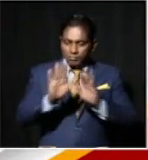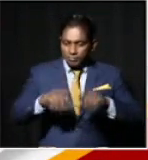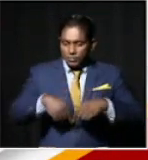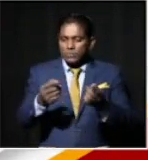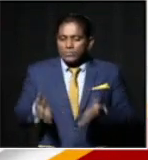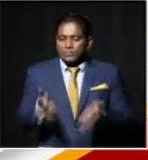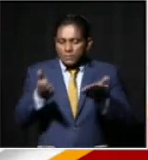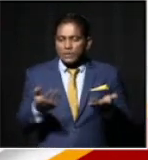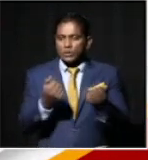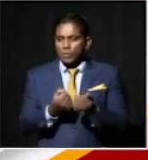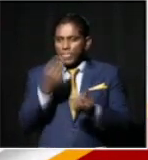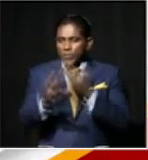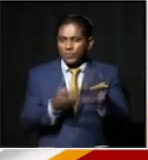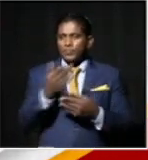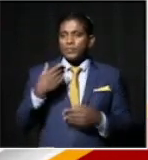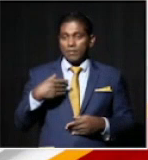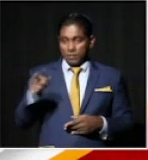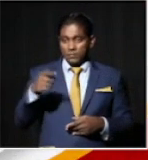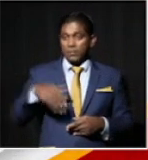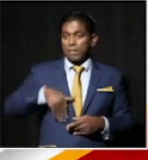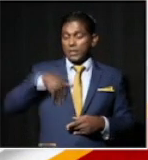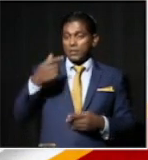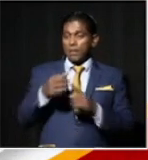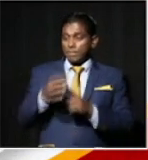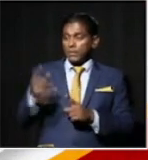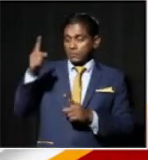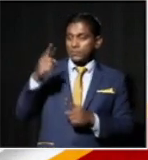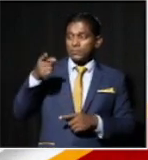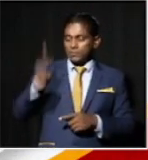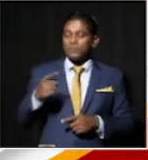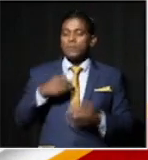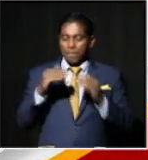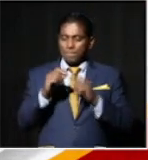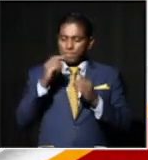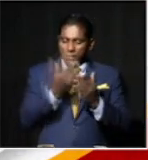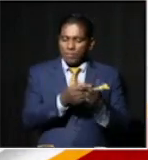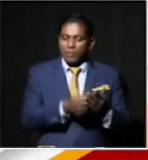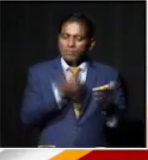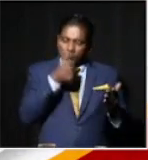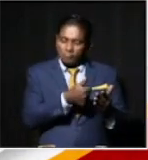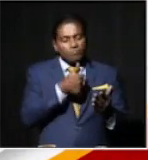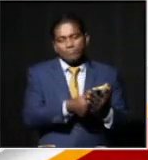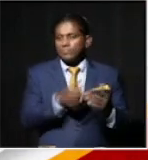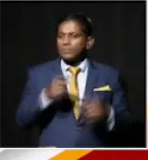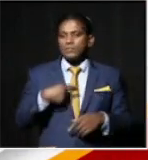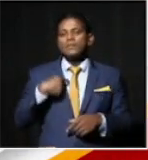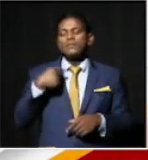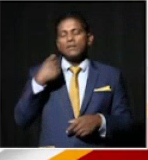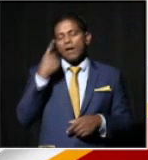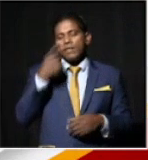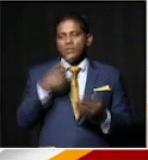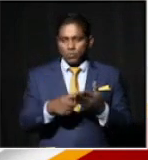ලබා දීමට අදාළව විධායකයගෙන ඇති ක්‍රියාමාර්ග හා ප්‍රතිපත්ති සාධාරණ වෑයමක් ලෙස සැලකිය හැකි බවද නිගමනයේ සඳහන්.